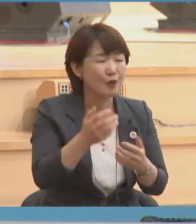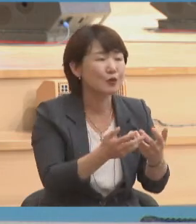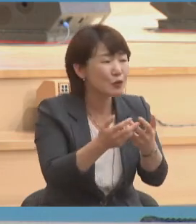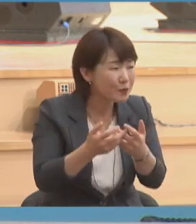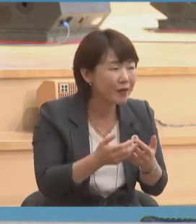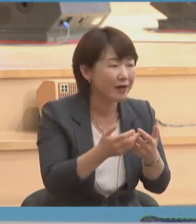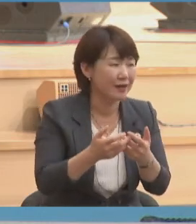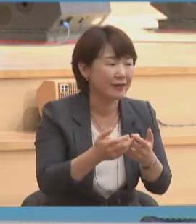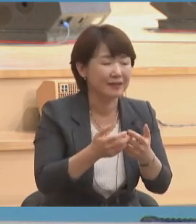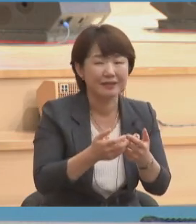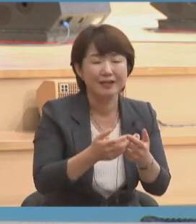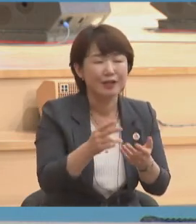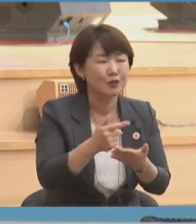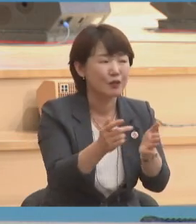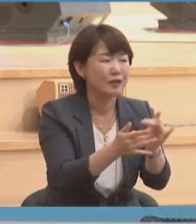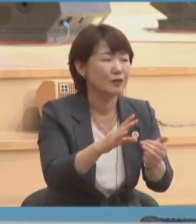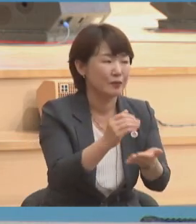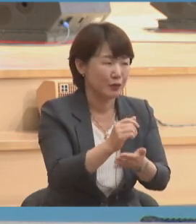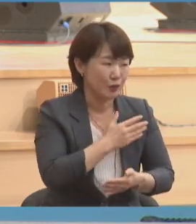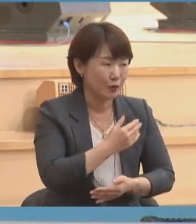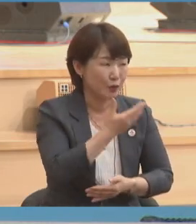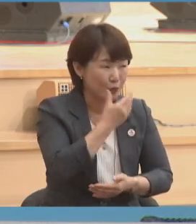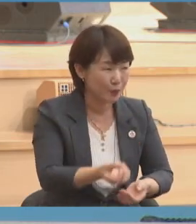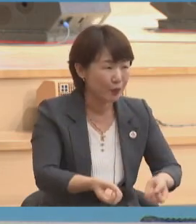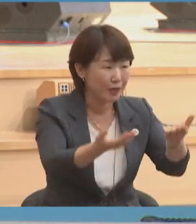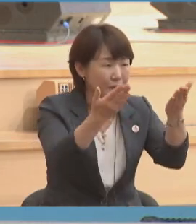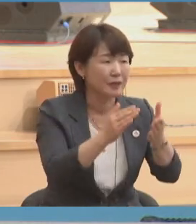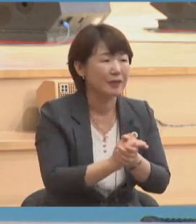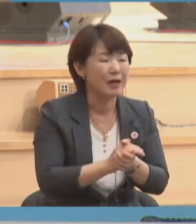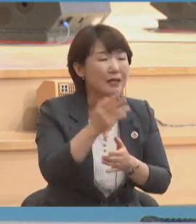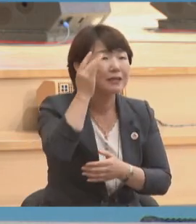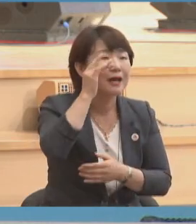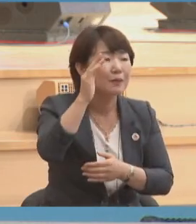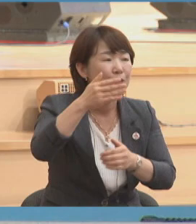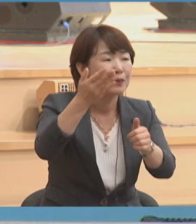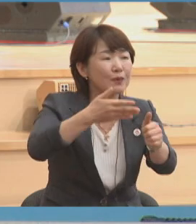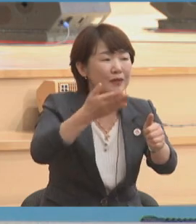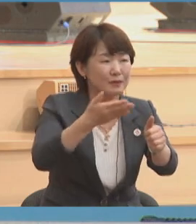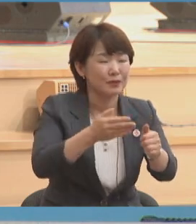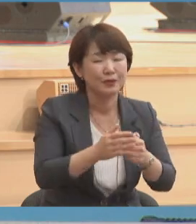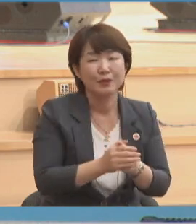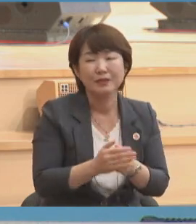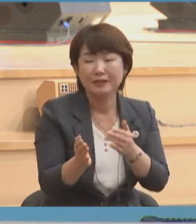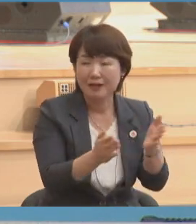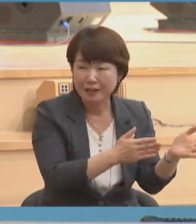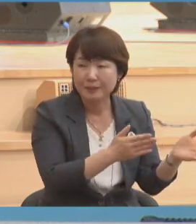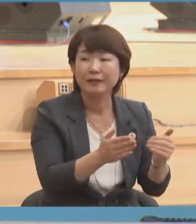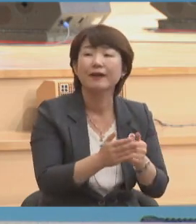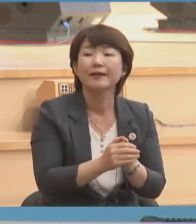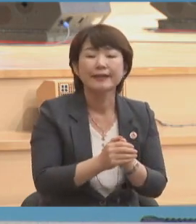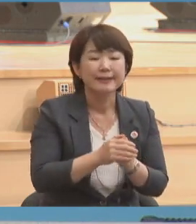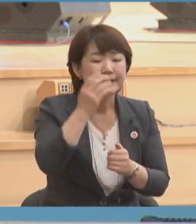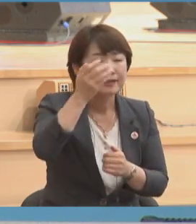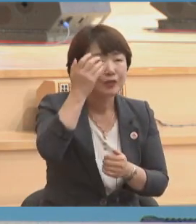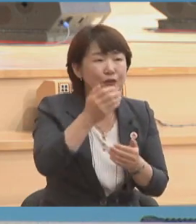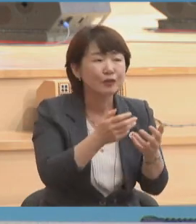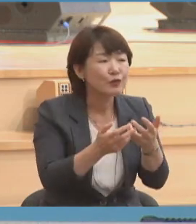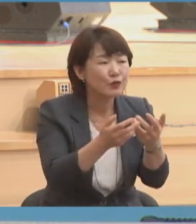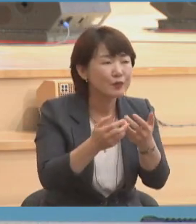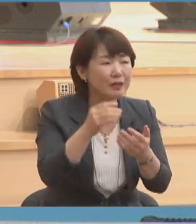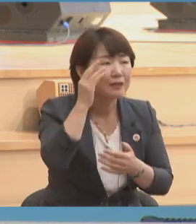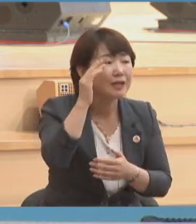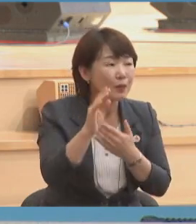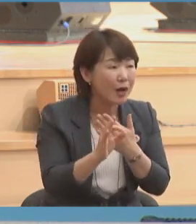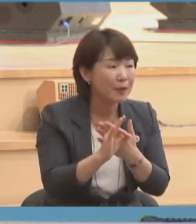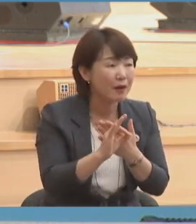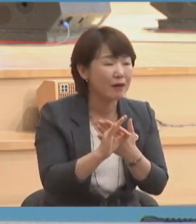이름으로 축원합니다. 아멘. 사모할 수 있기를 바랍니다. 아멘. 자, 그러면 여러분 성령 충만을 사모하면 성령으로